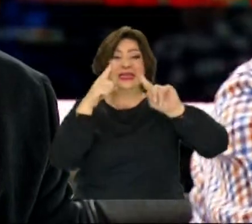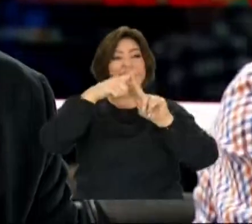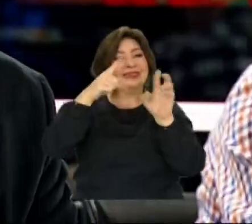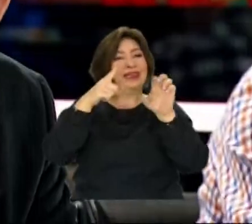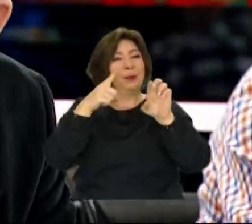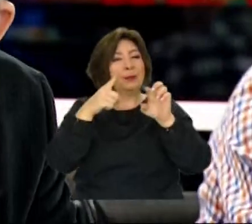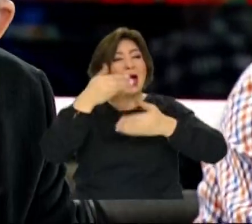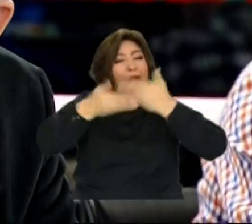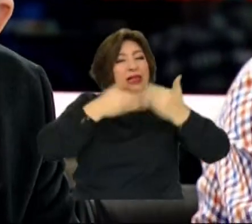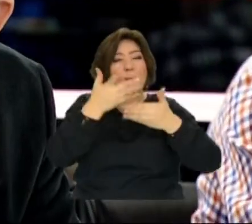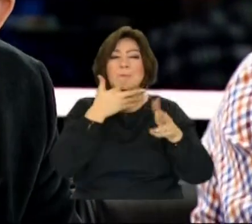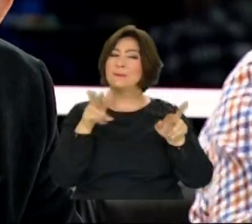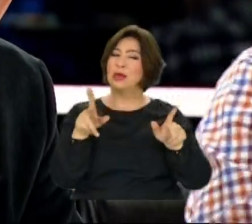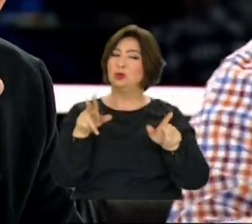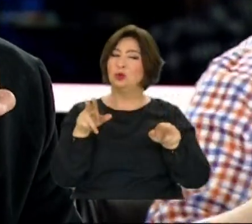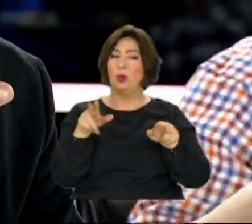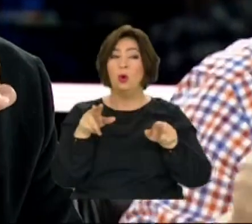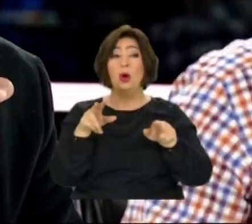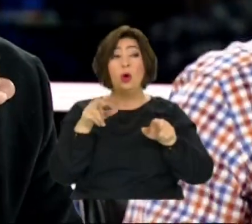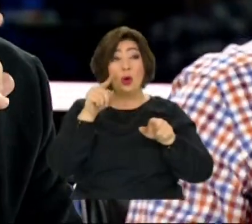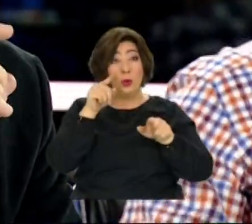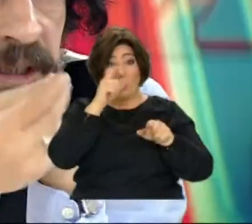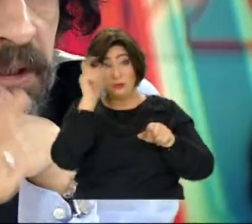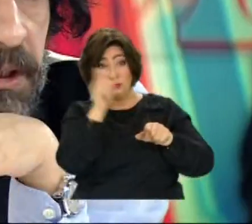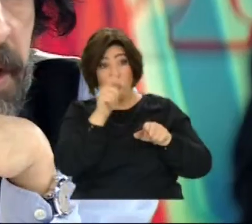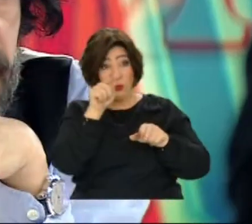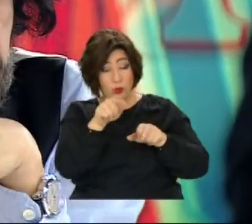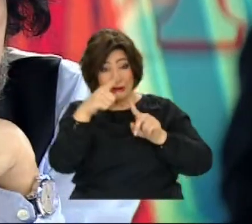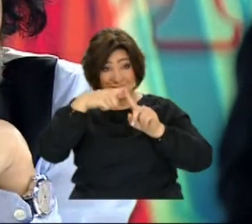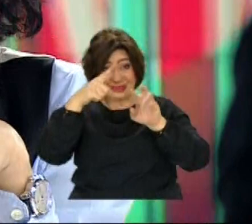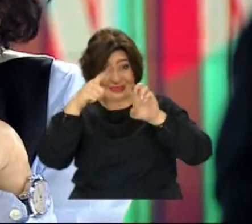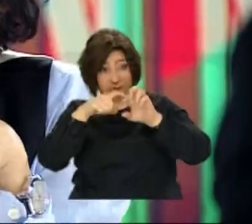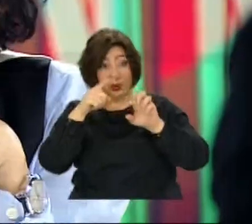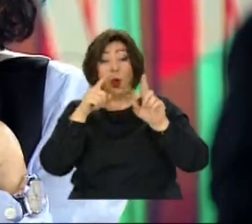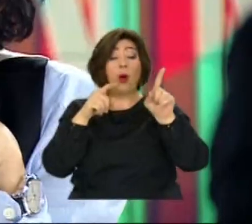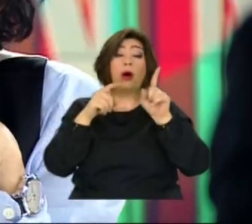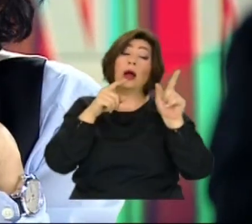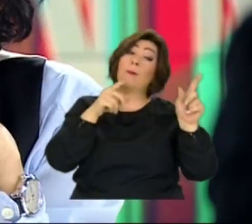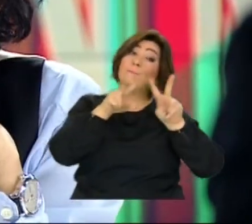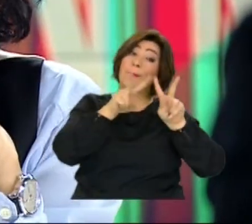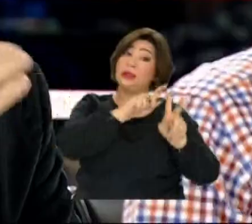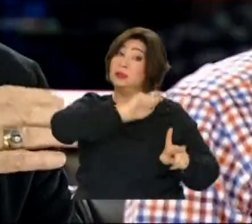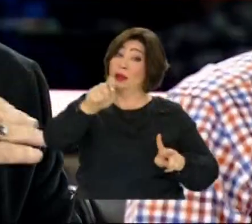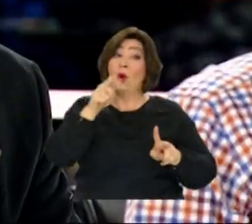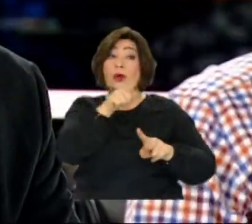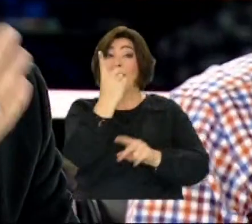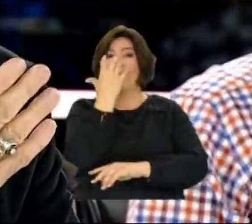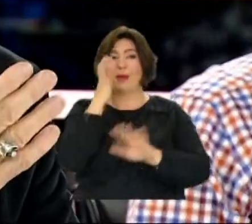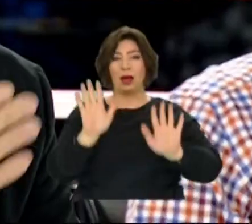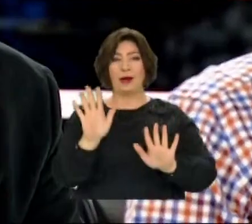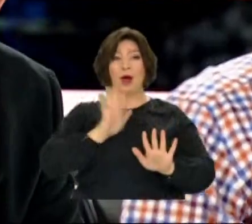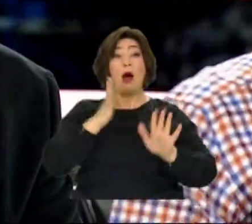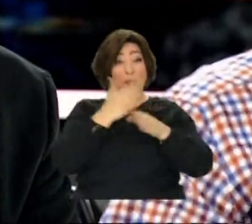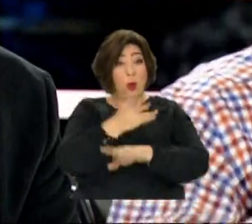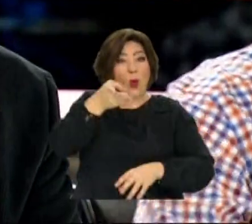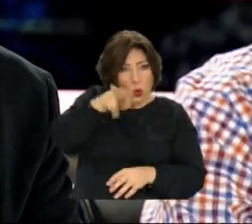de... Benziyor mu? Çünkü herhangi bir şekilde bir bu tarif tıbbi bir... Orada bir bekleme var. Yani esasında ölüyor